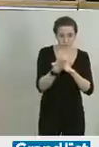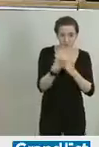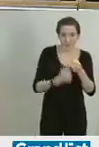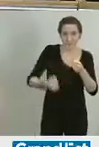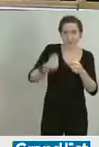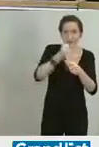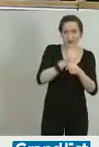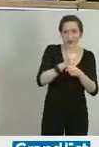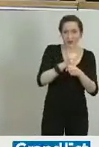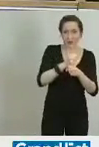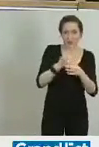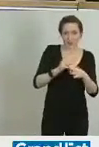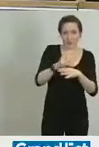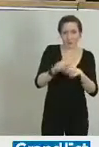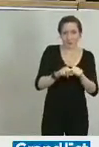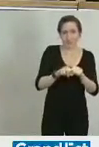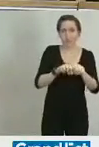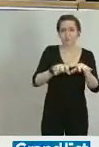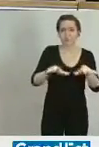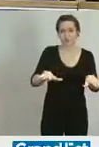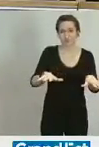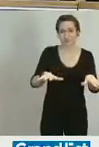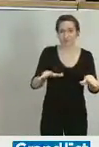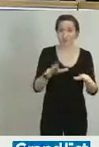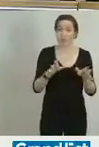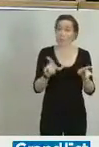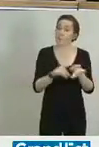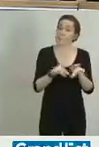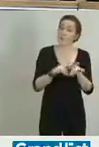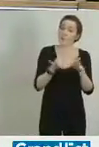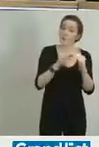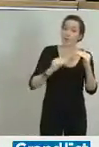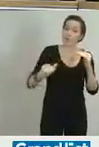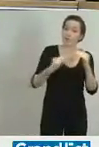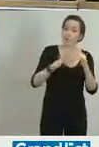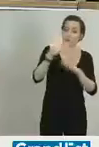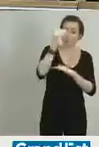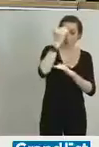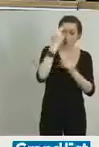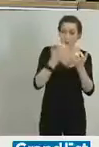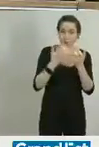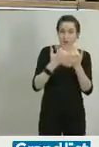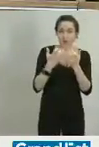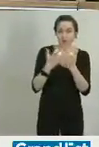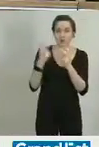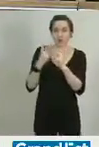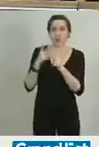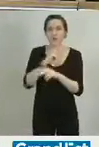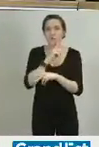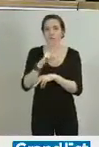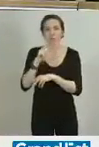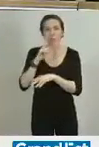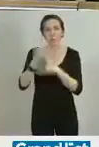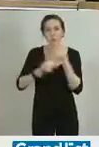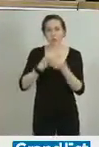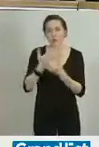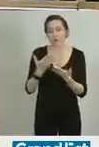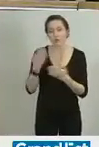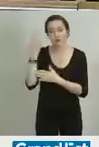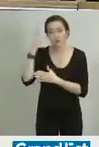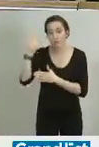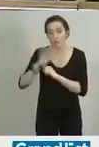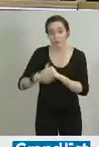ensuite la diffusion, y compris la diffusion sur des plateformes reconnues comme Avignon, et enfin des aides